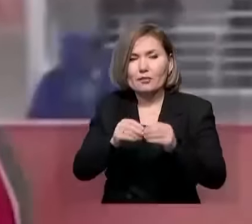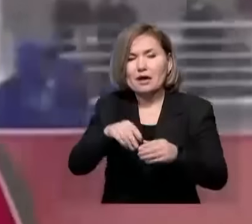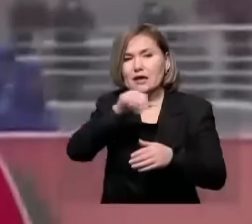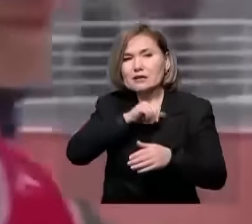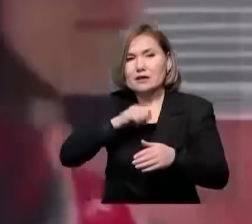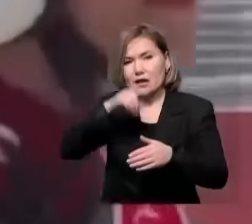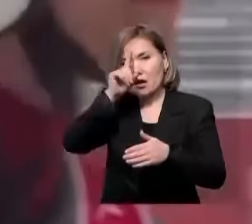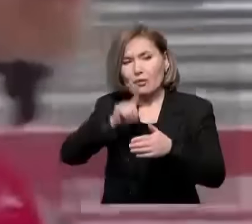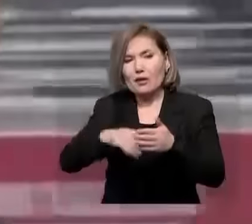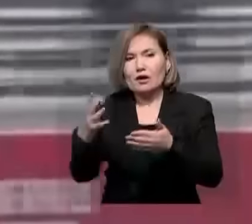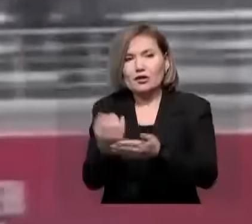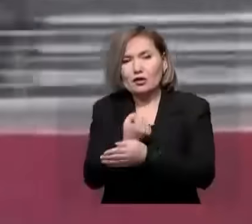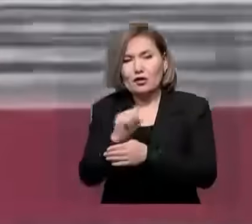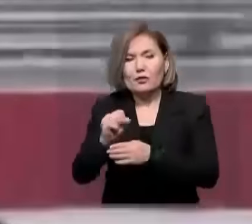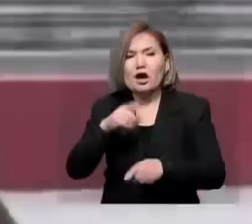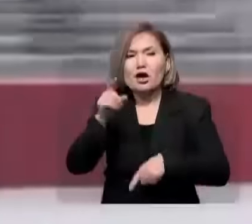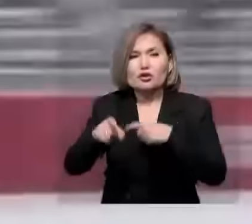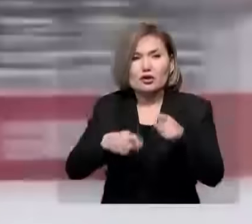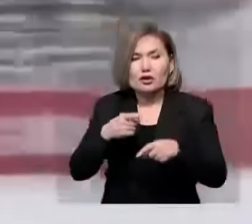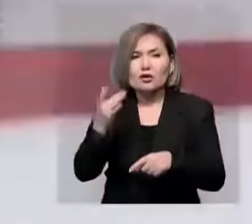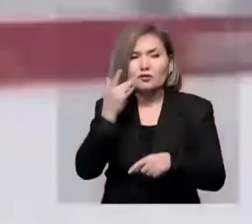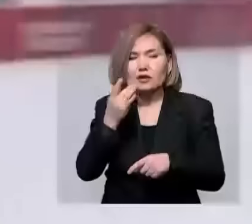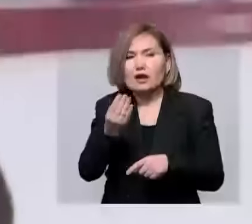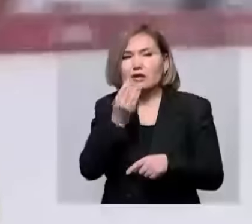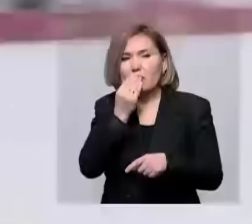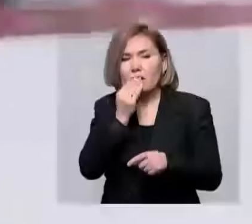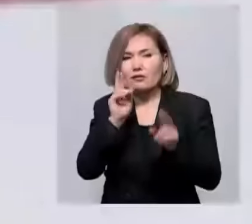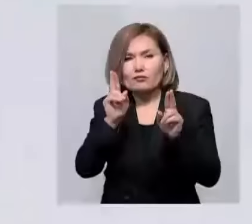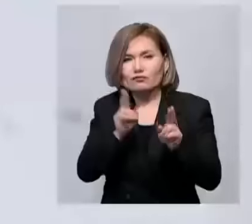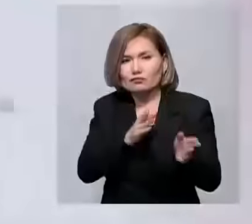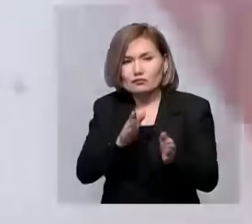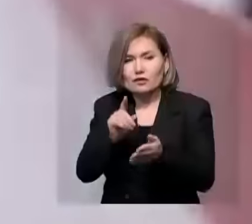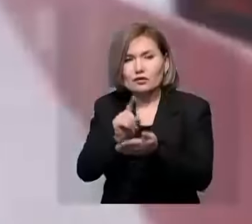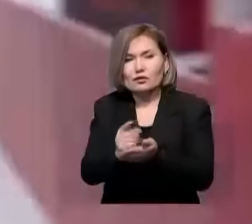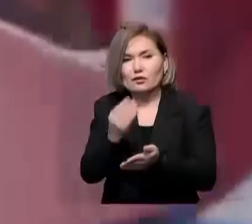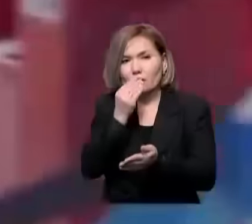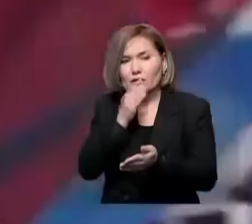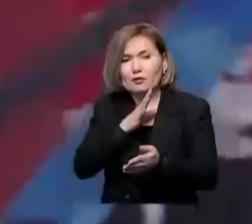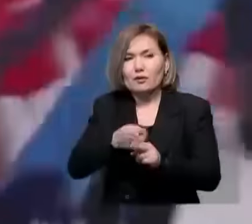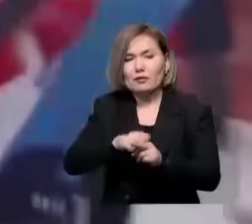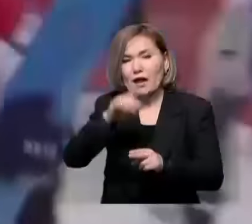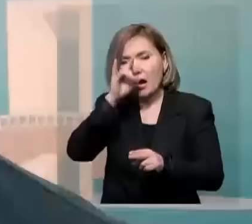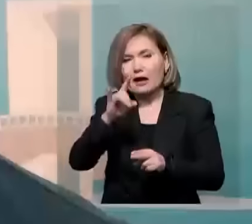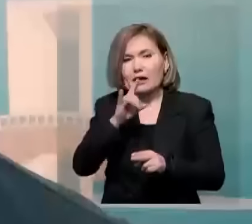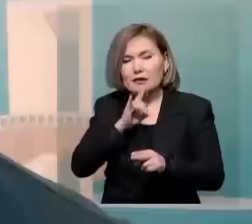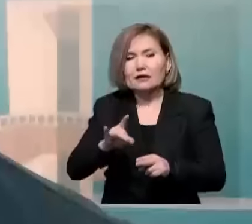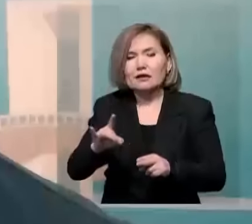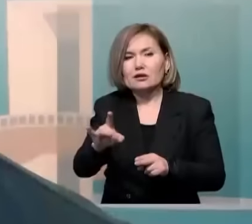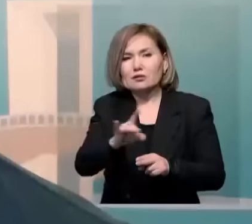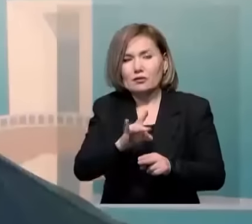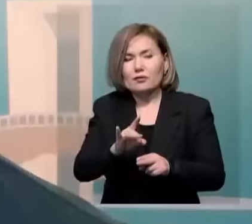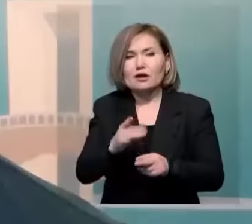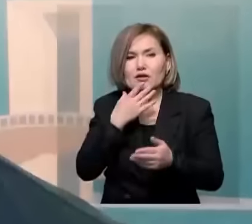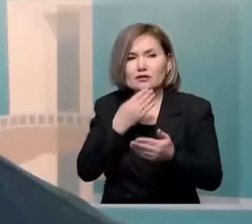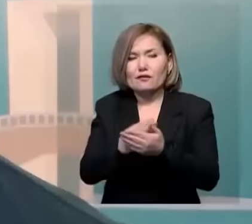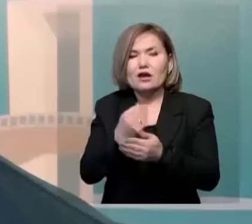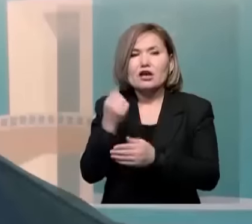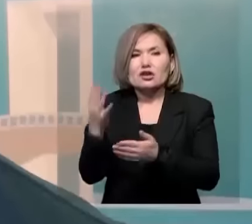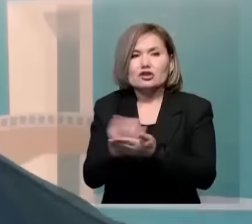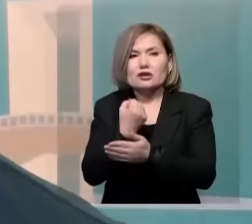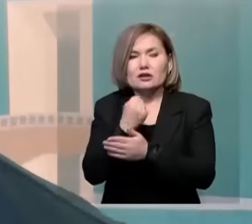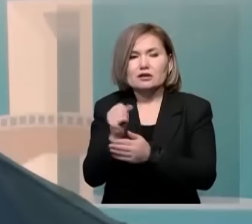сеніп, жиі жүгіріп, тамақты талғаммен жеу керек. Мизерінің олимпиададағы жеңісін Қазақстанға арнады. Просто выполняю свою